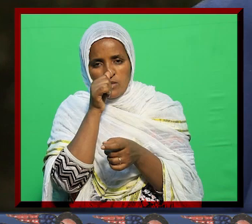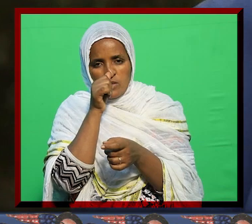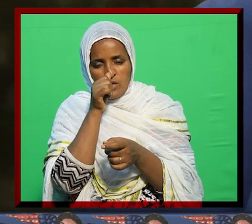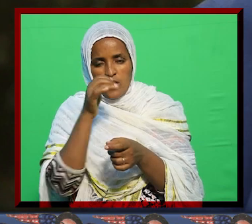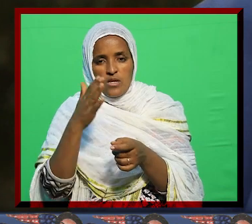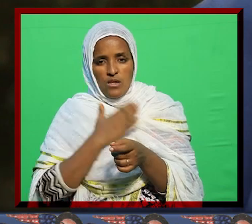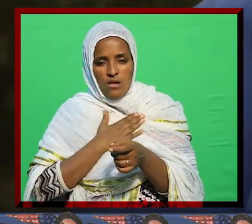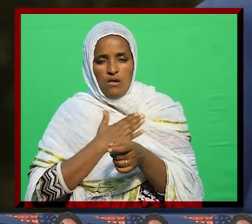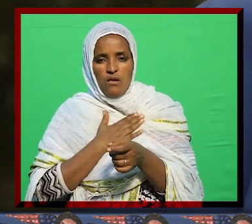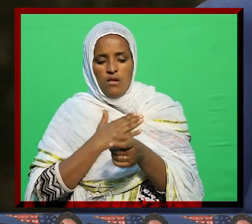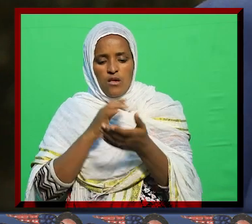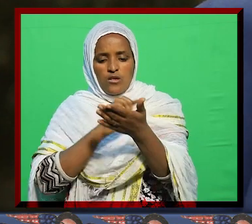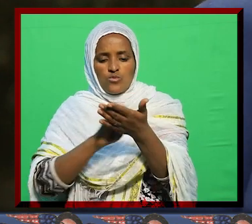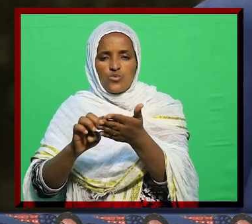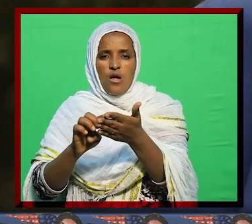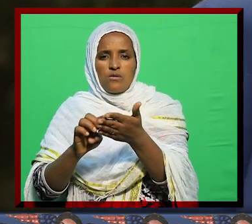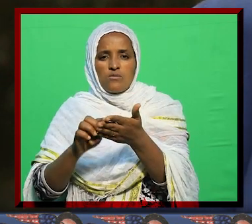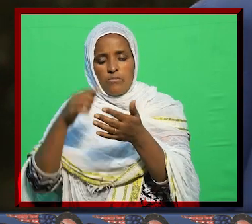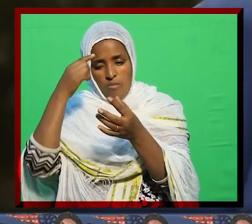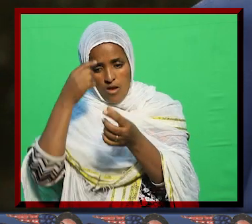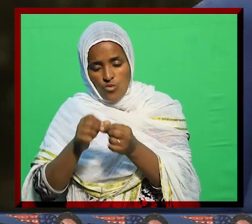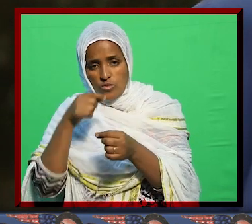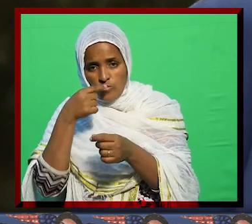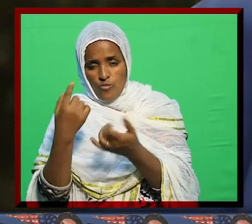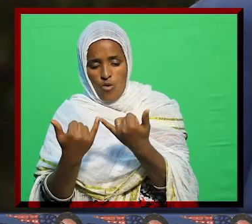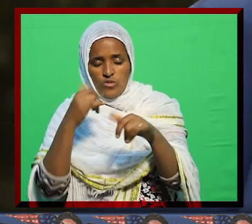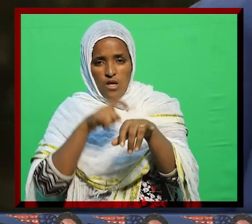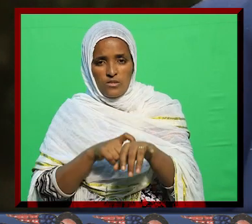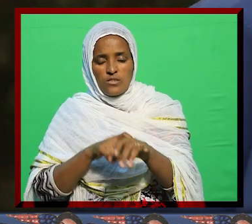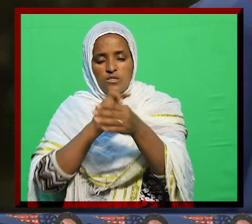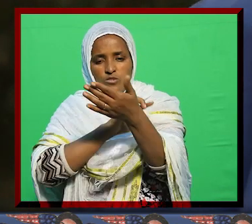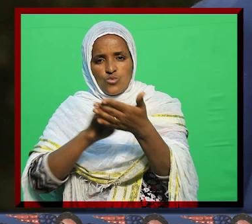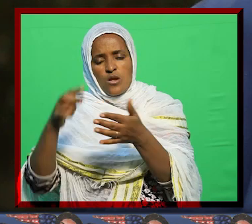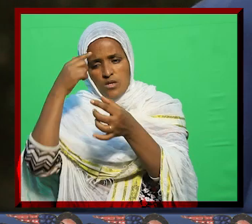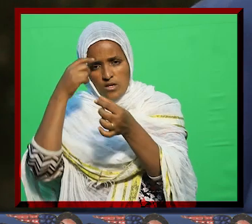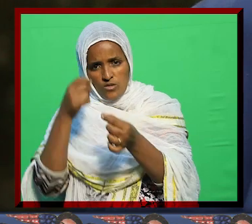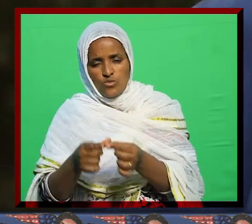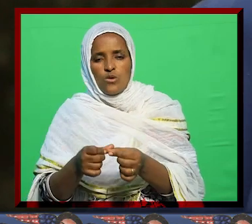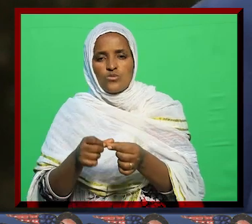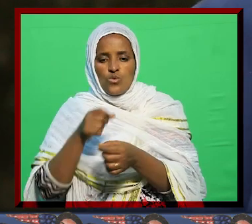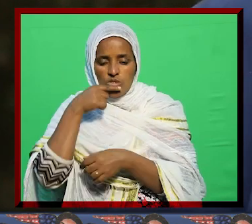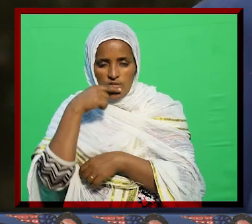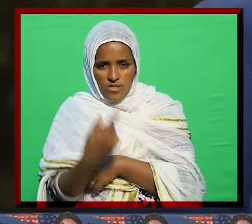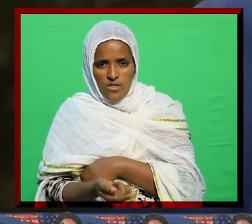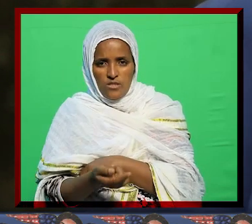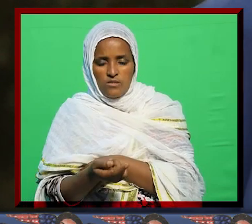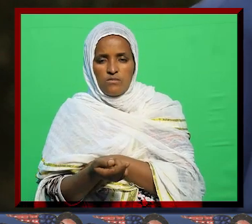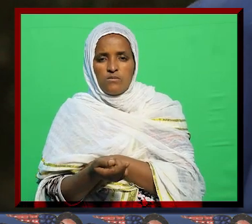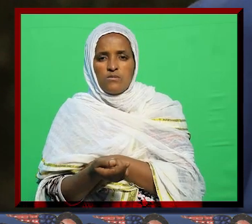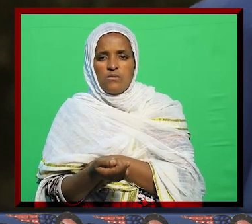ኢትዮጵያን እኔ ቅዱሳንን መዘከር ምለው በአሁን ሰዓት ቅዱሳንን እናስታውሳቸው